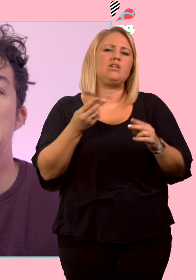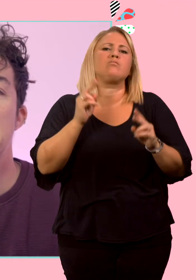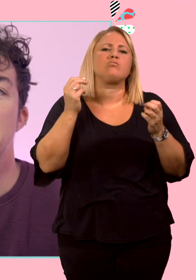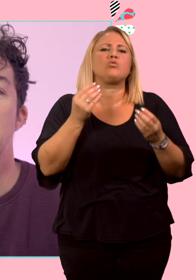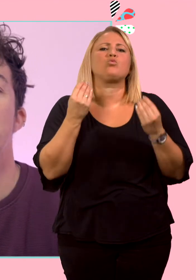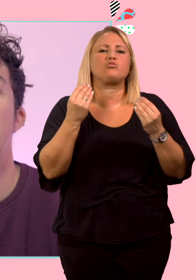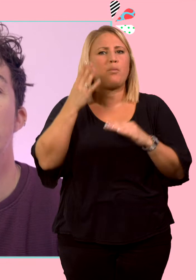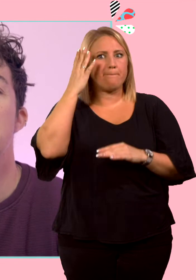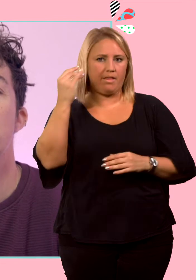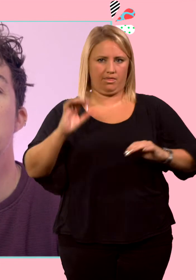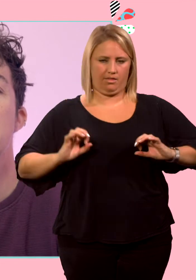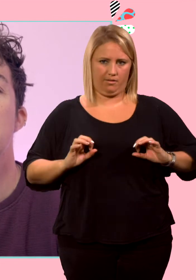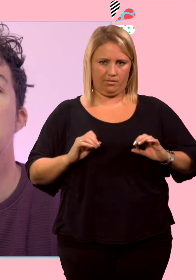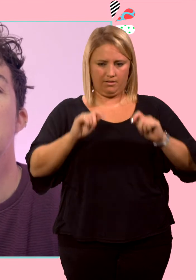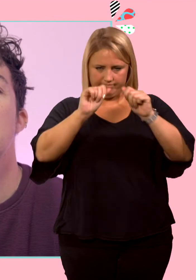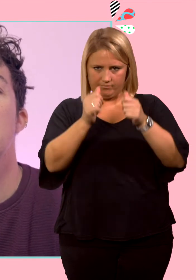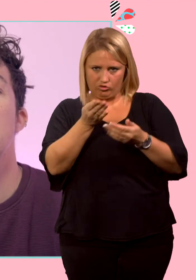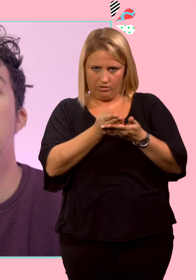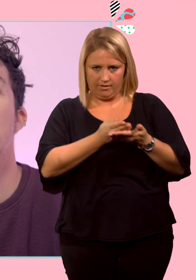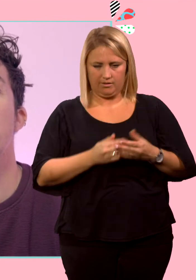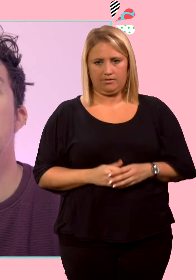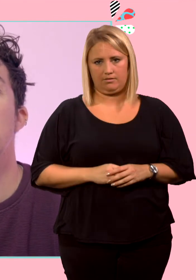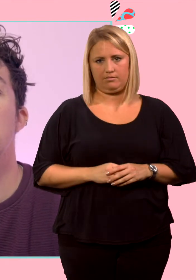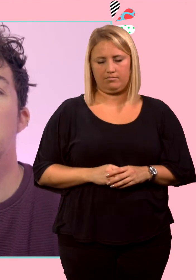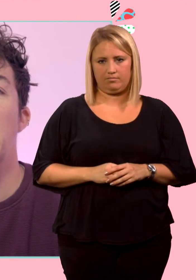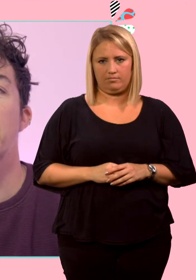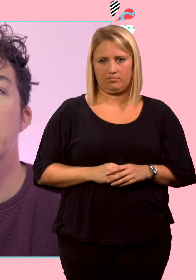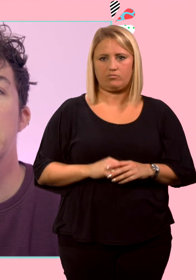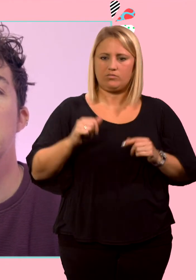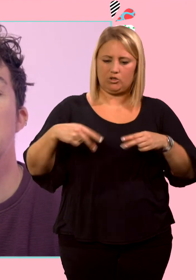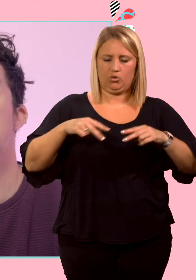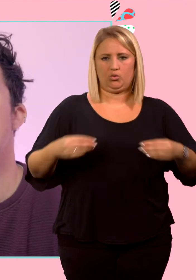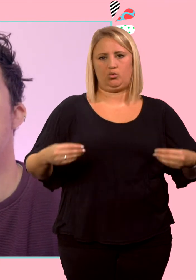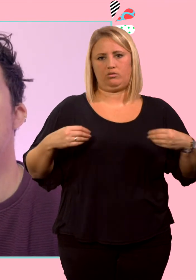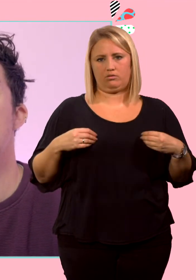Norm männliche Nippelgröße geschnitten und